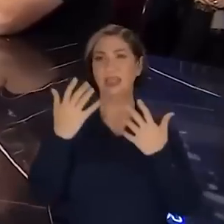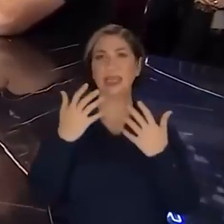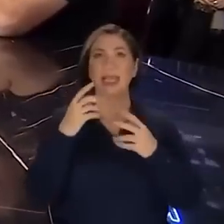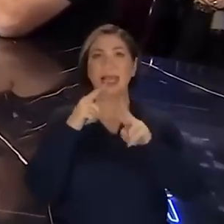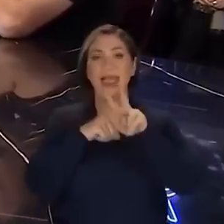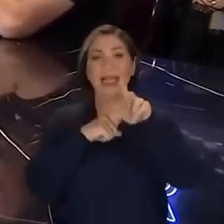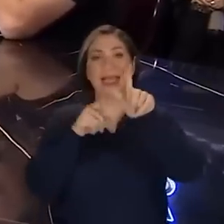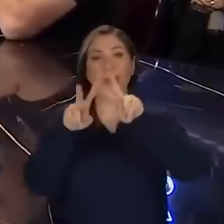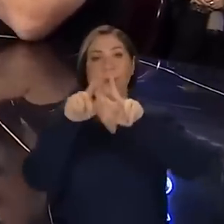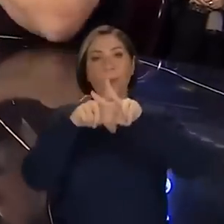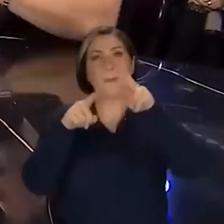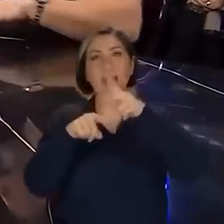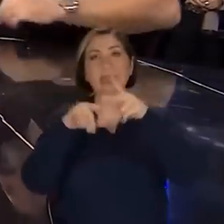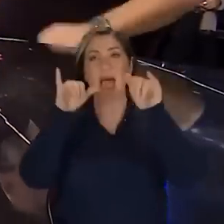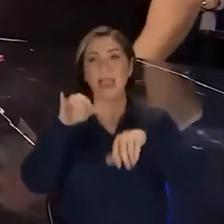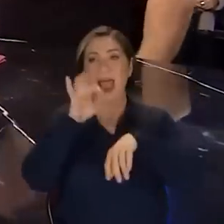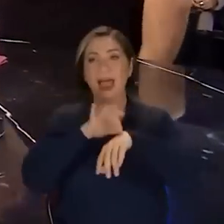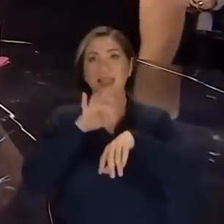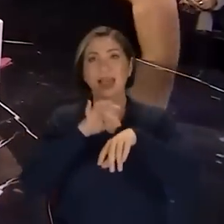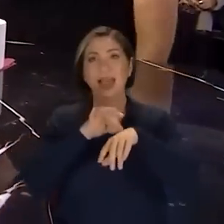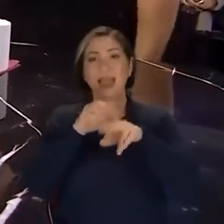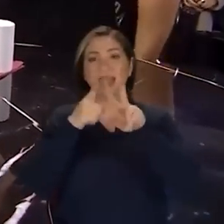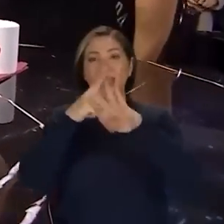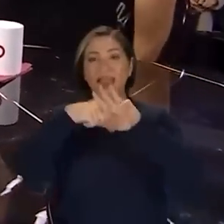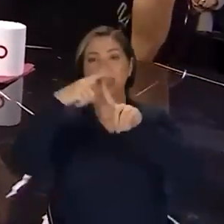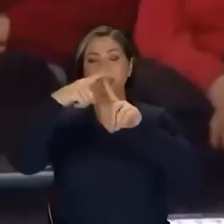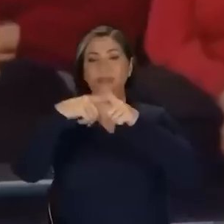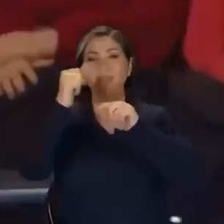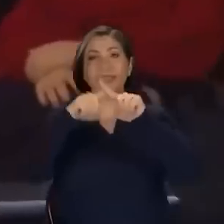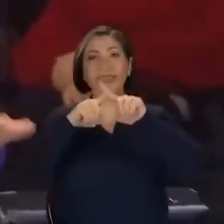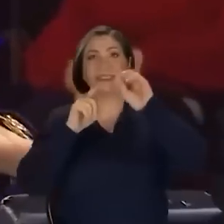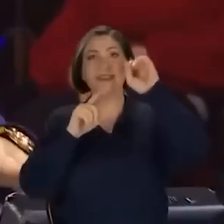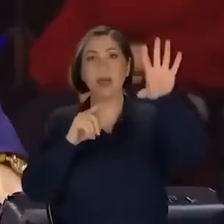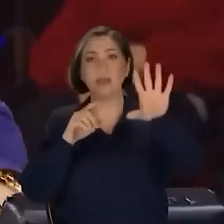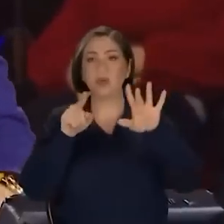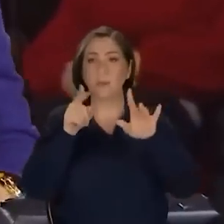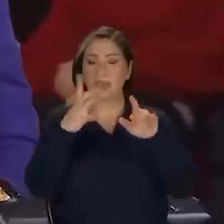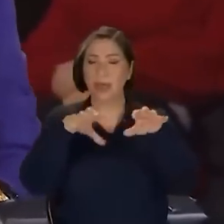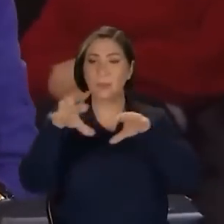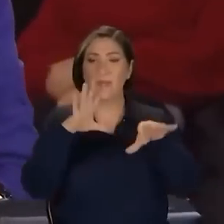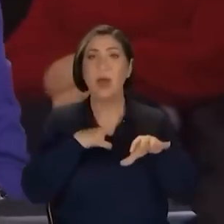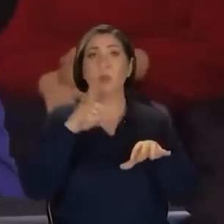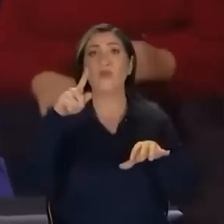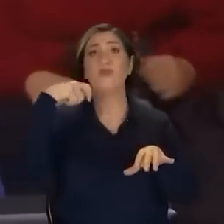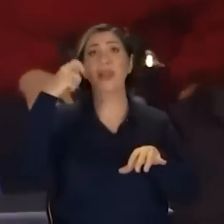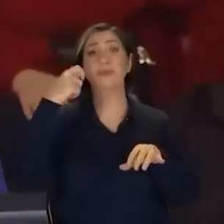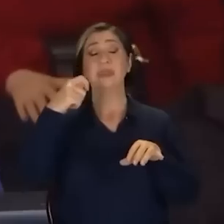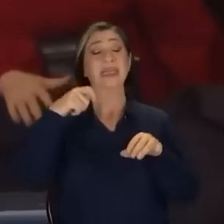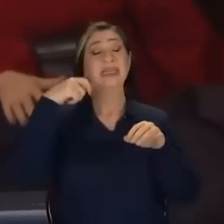Yılmaz'ın filmini aynı anda şeye vermesi böyle netflix'e vermesiyle Yani şöyle bir sınıflama var bu film